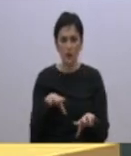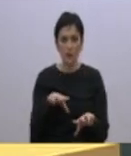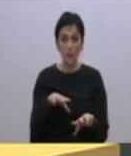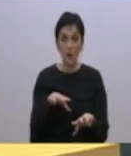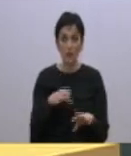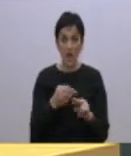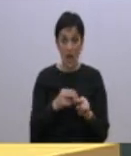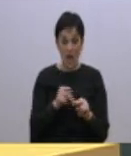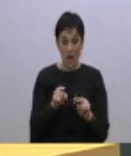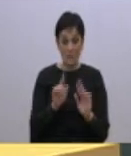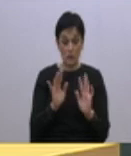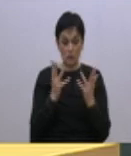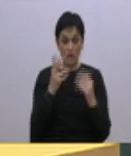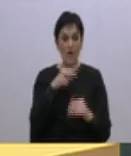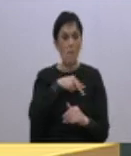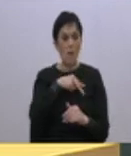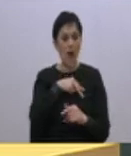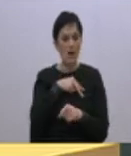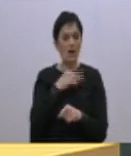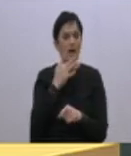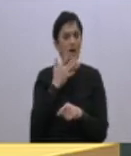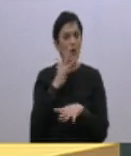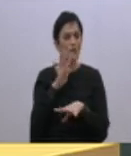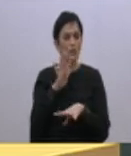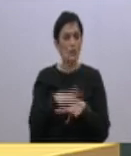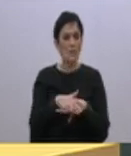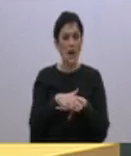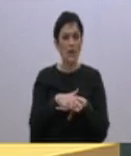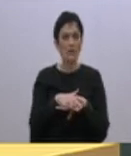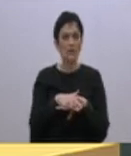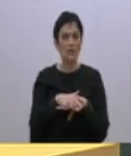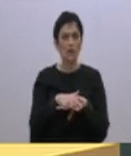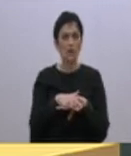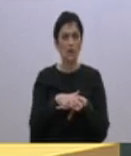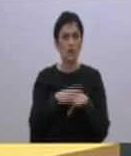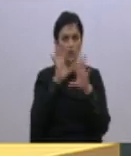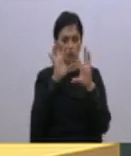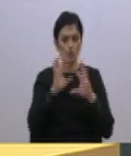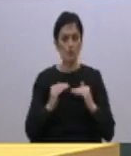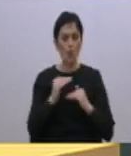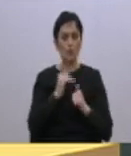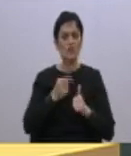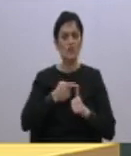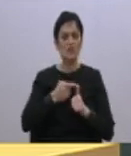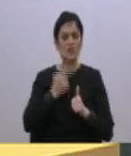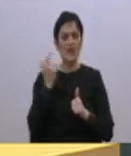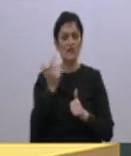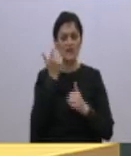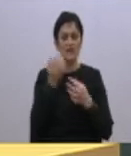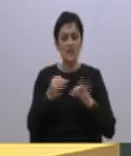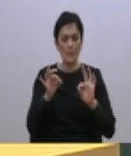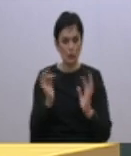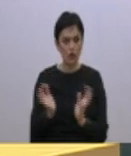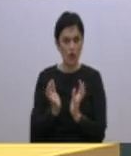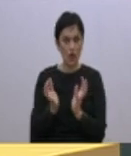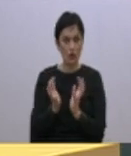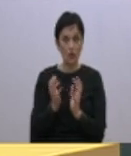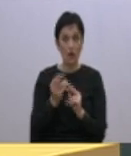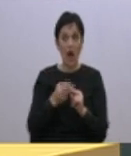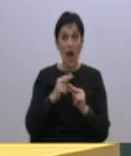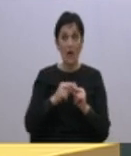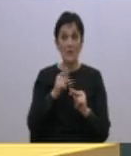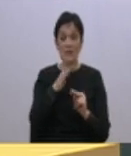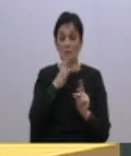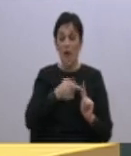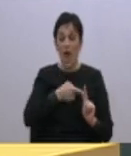ამ შემთხვევაში პარლამენტი შეინარჩუნებდა ეროვნული ბანკის კონსტიტუციურ სტატუსს და დამოუკიდებლობას. Ამ გარდამავალ